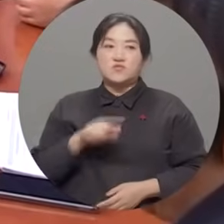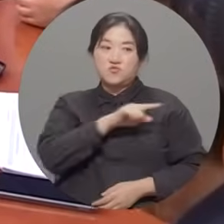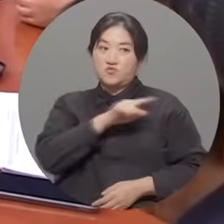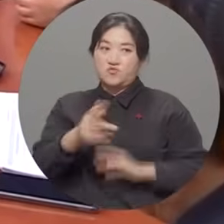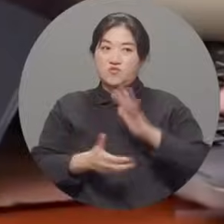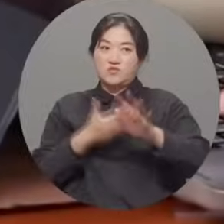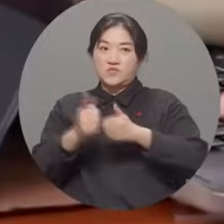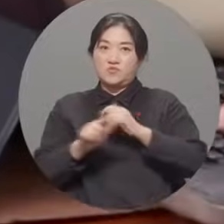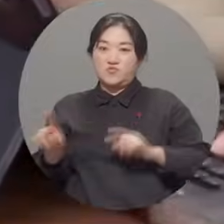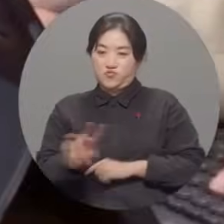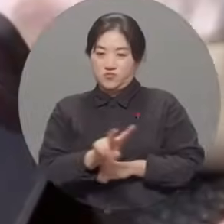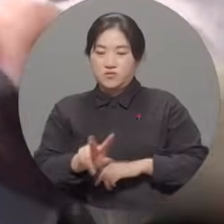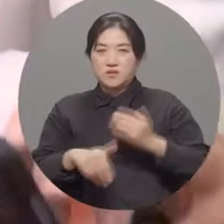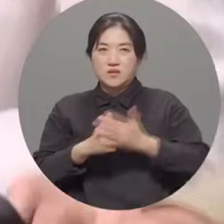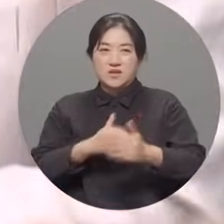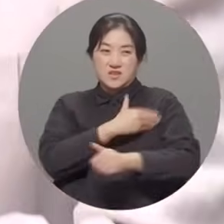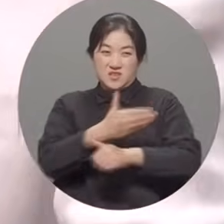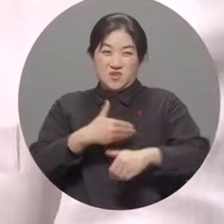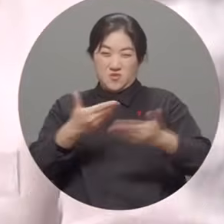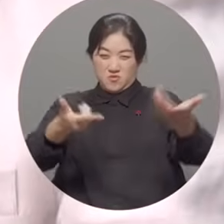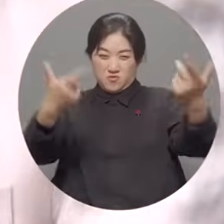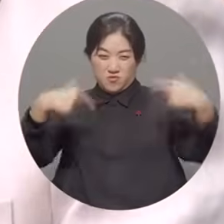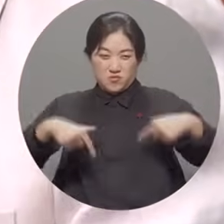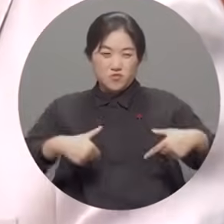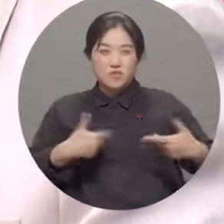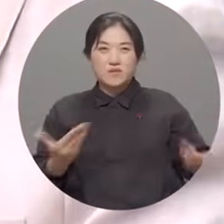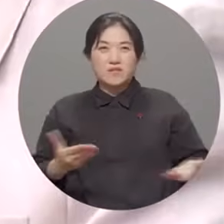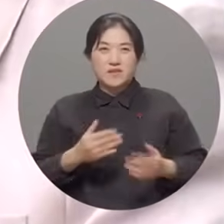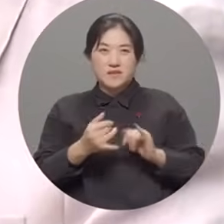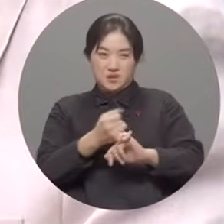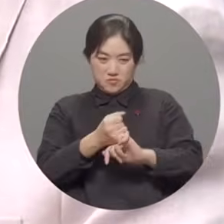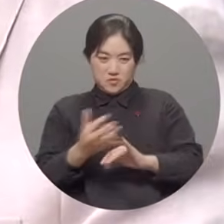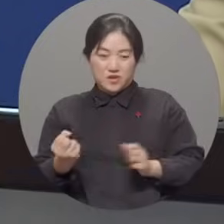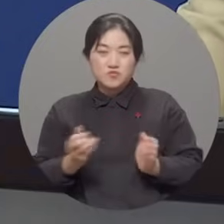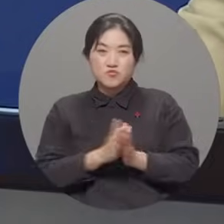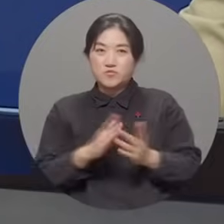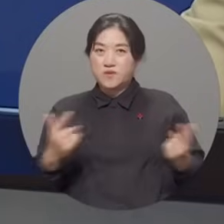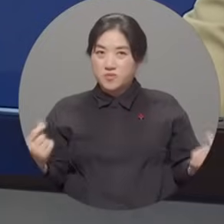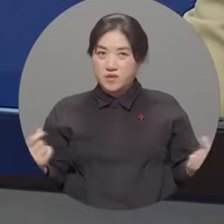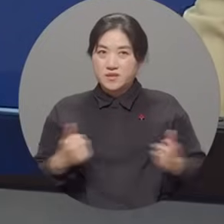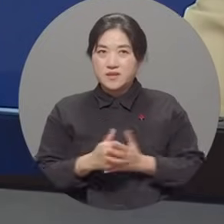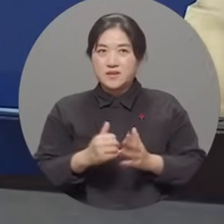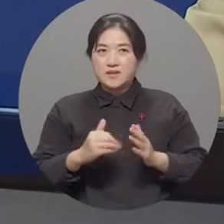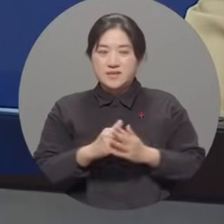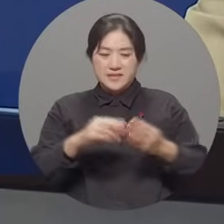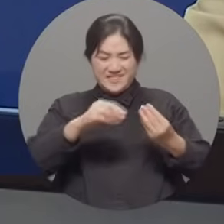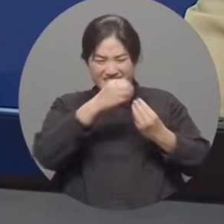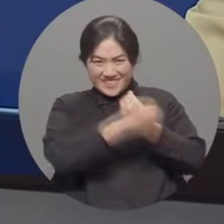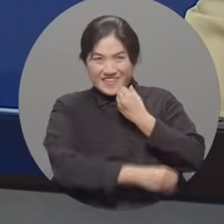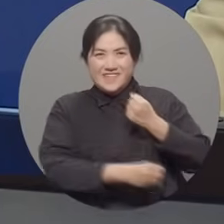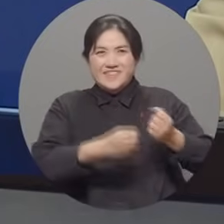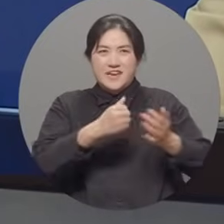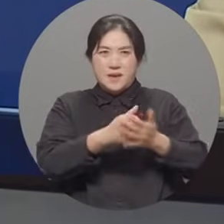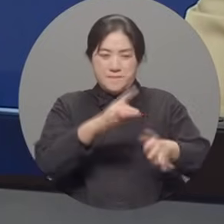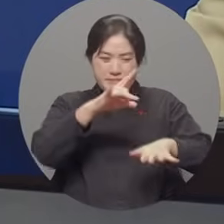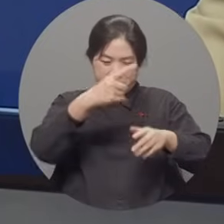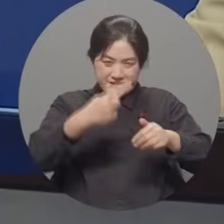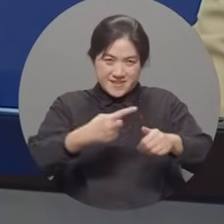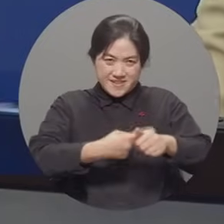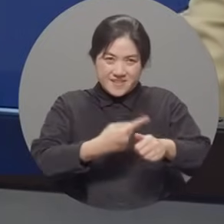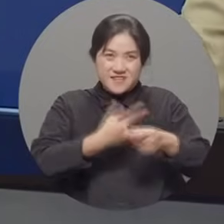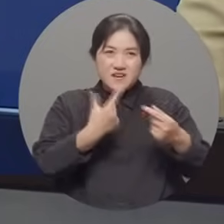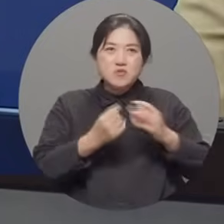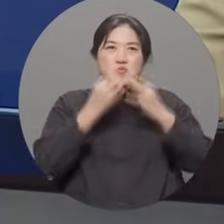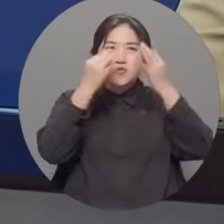혁신위 모두 전권을 주겠다는 지도부의 약속하에 출범했습니다. 가죽을 벗기고 뼈를 깎는 노력을 통해